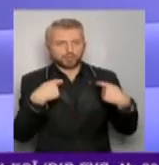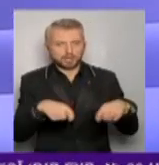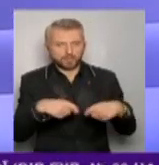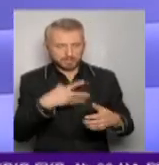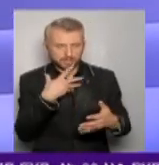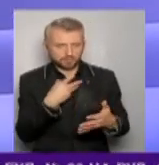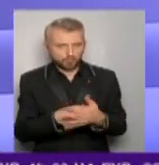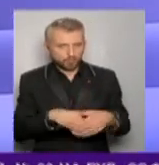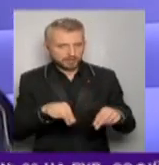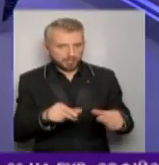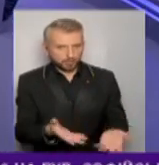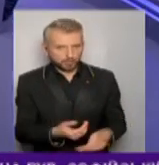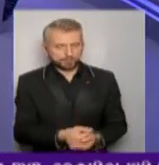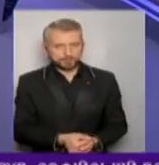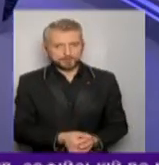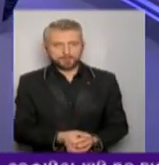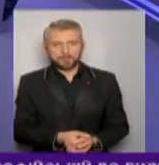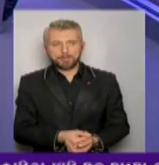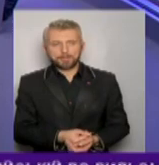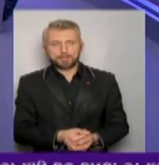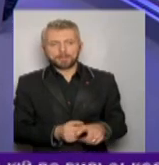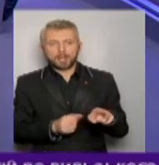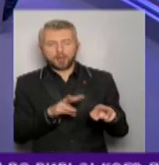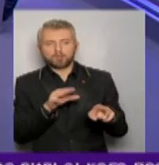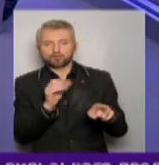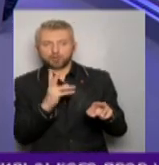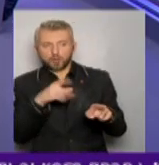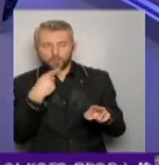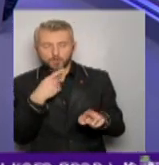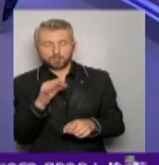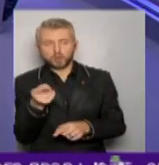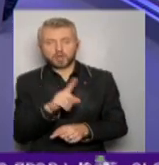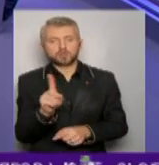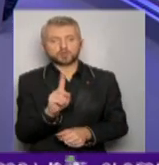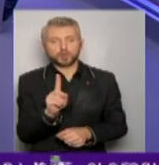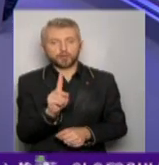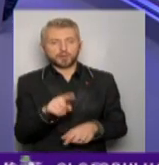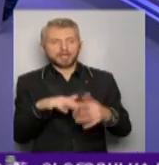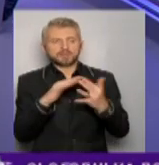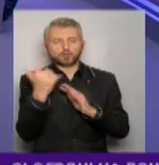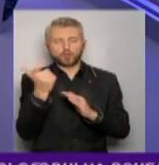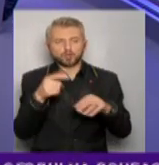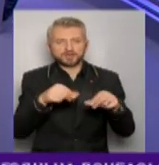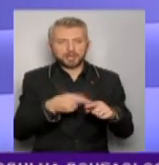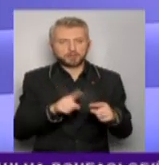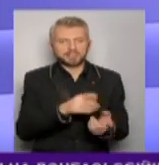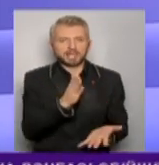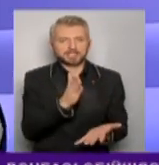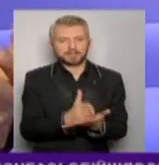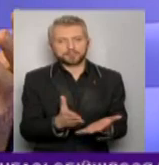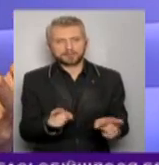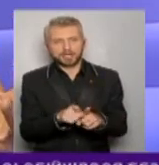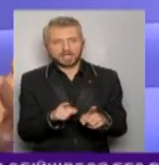свою землю. А цей Мушак говорить про те, що сільськогосподарські землі – це є